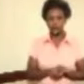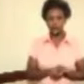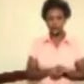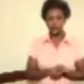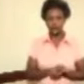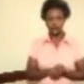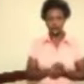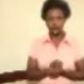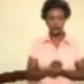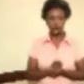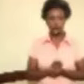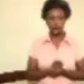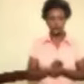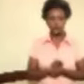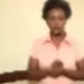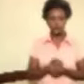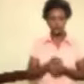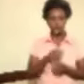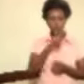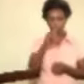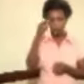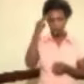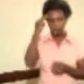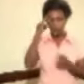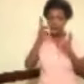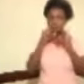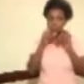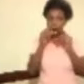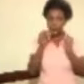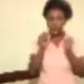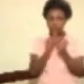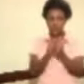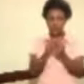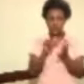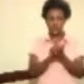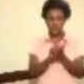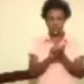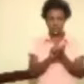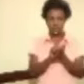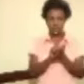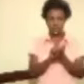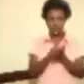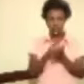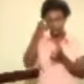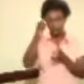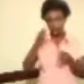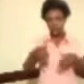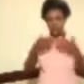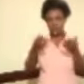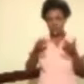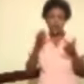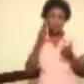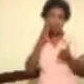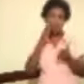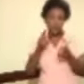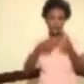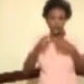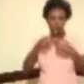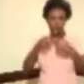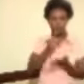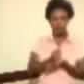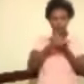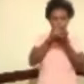ouais, une minute. M'a dit un petit mot, on dit atteinte grave. Moi, que nous demandons une opposition pour MINUSTA, devine bon un coup de main, l'un des besoins là, parce que nous avons